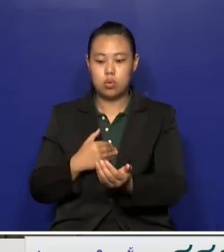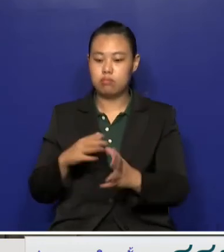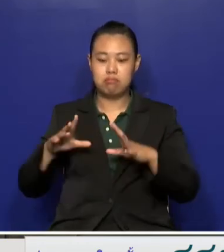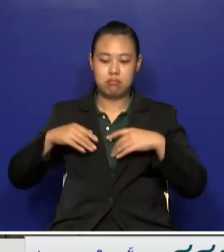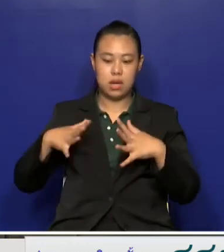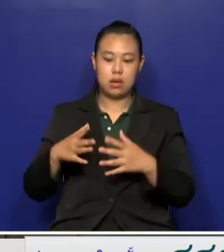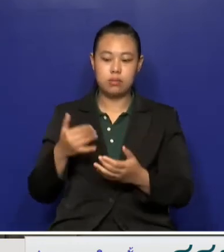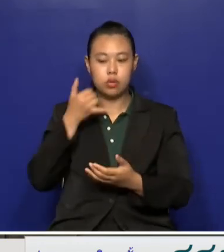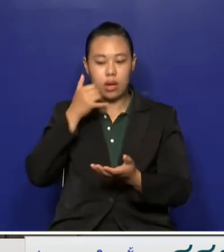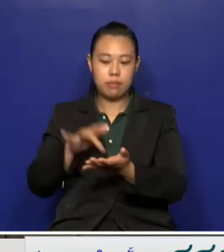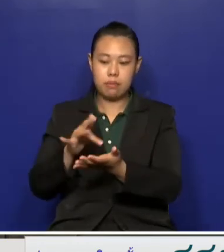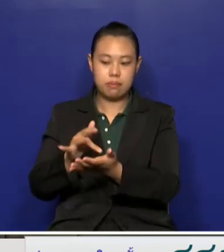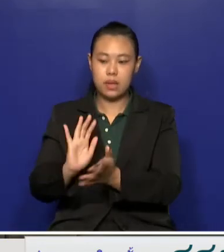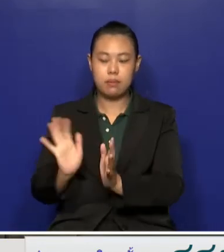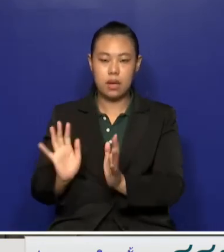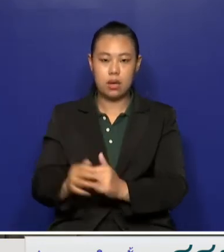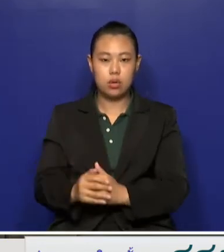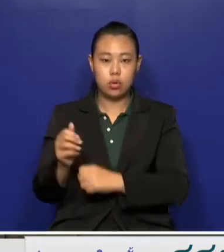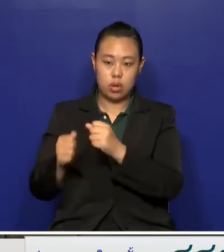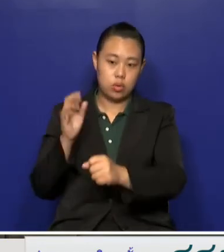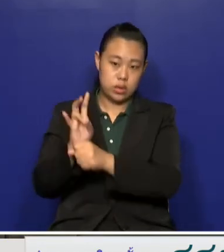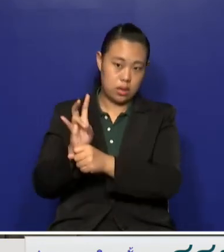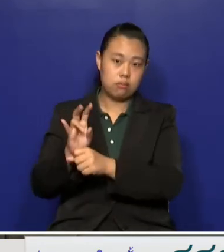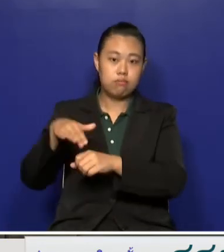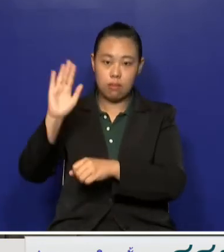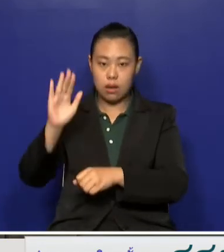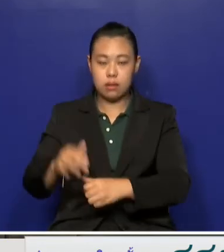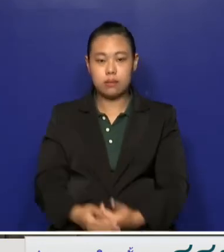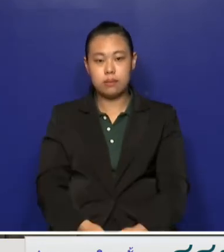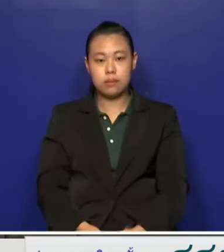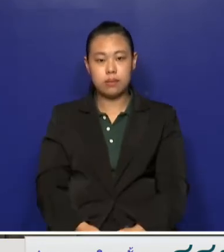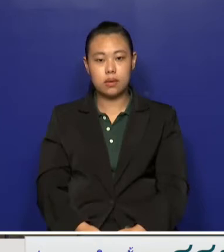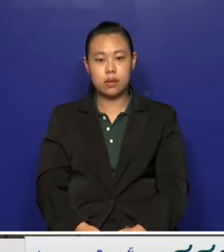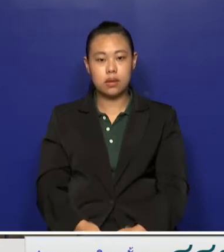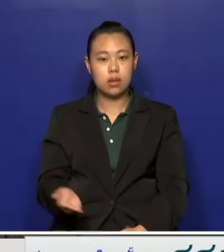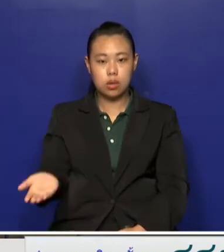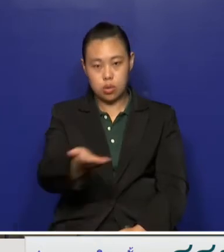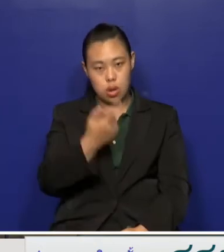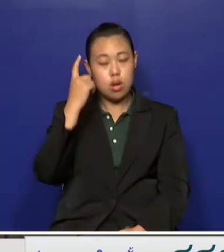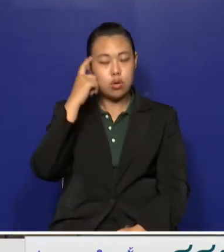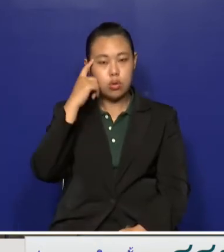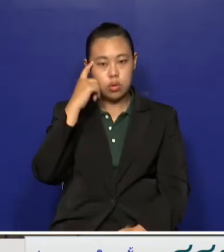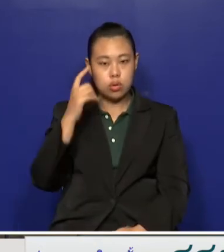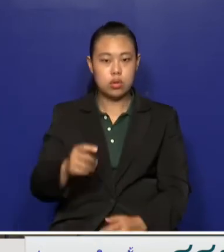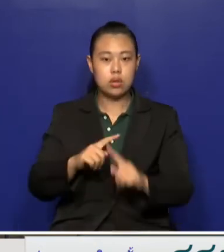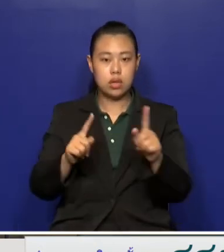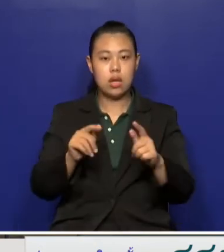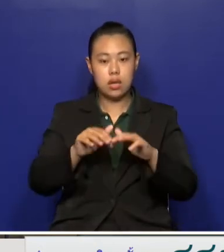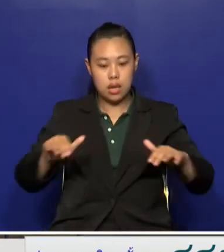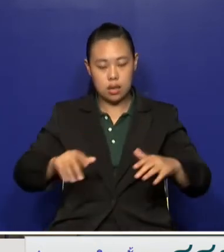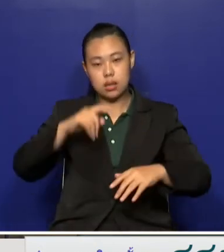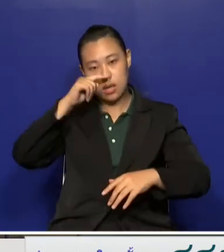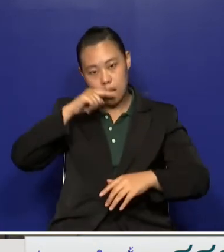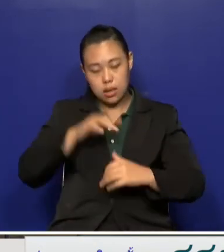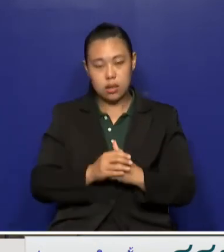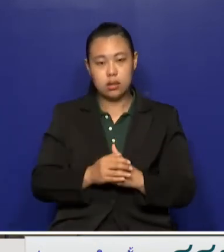าลูกเขาจะอายุ7ปีอันนี้ข้อมูลท่านรู้ครับทุกท่านรู้ทั้งนั้นแต่เด็กไทยครับอยู่กับตากับ